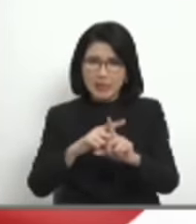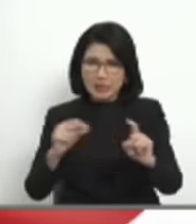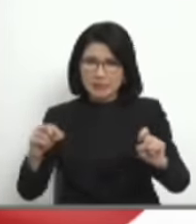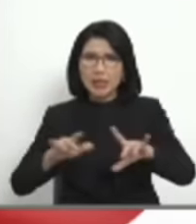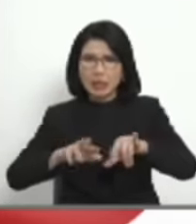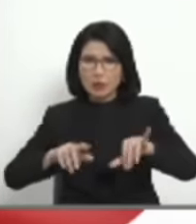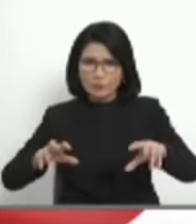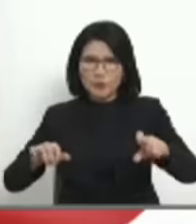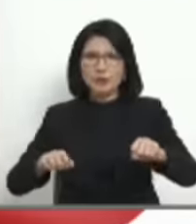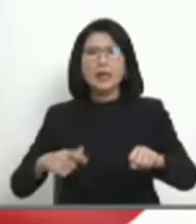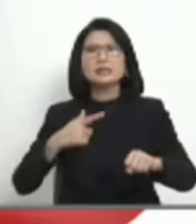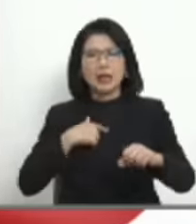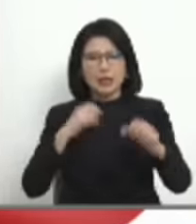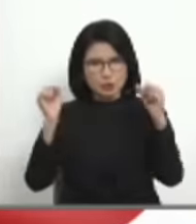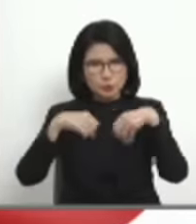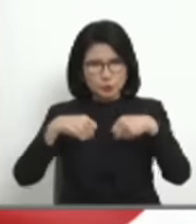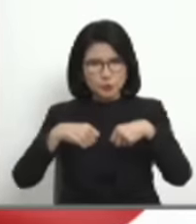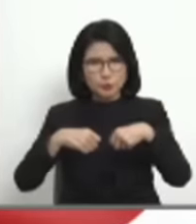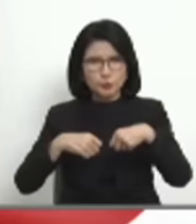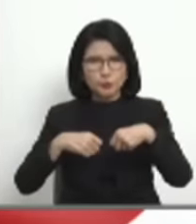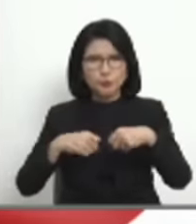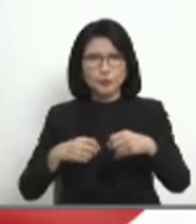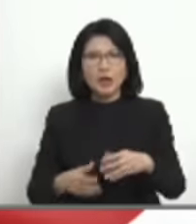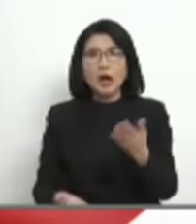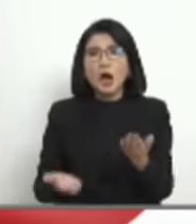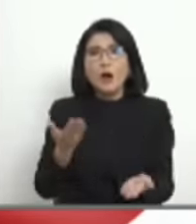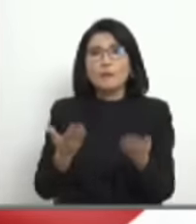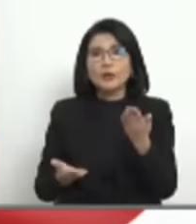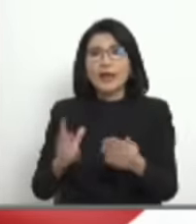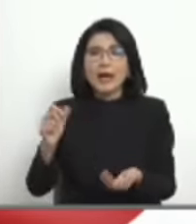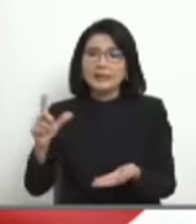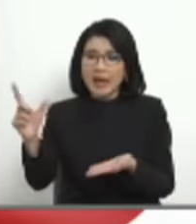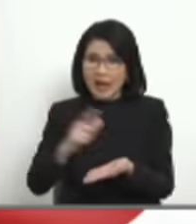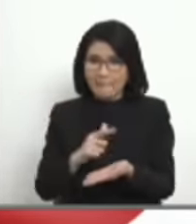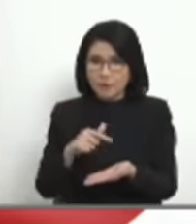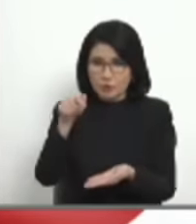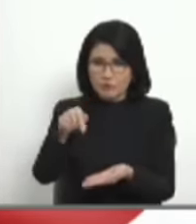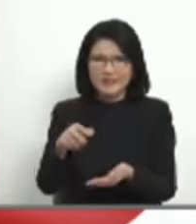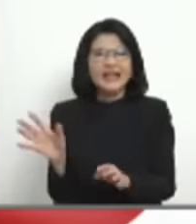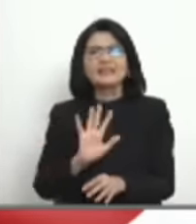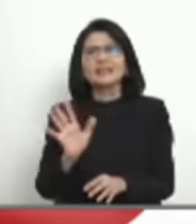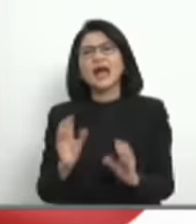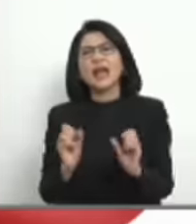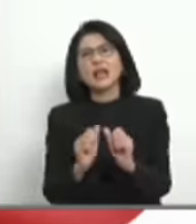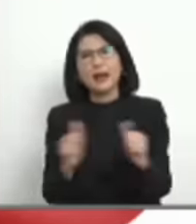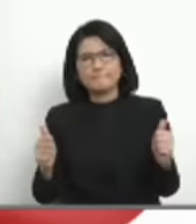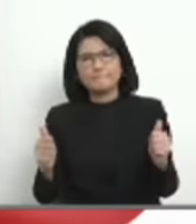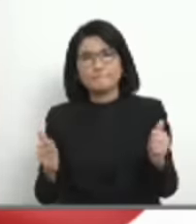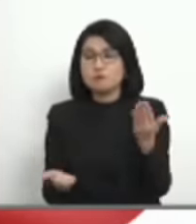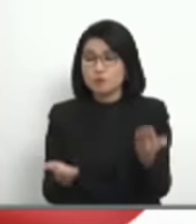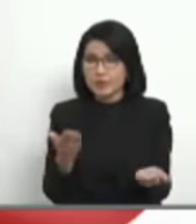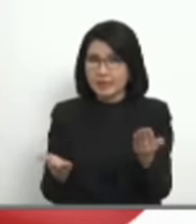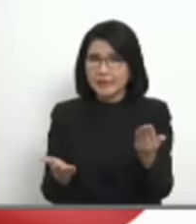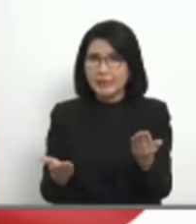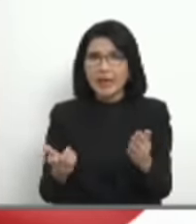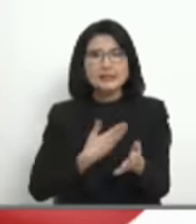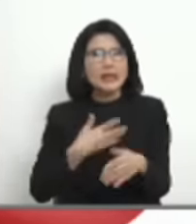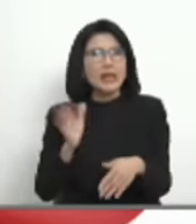sebagainya sayapendapat Mungkin ada yang lapor ke bapak kurang lengkap Saya kira itu mungkin ya tapi saya tidak